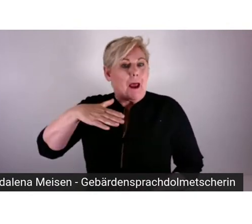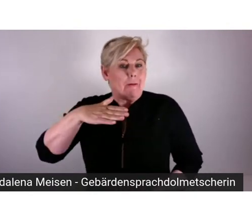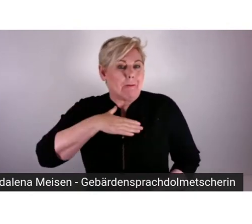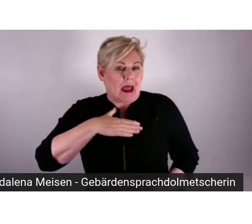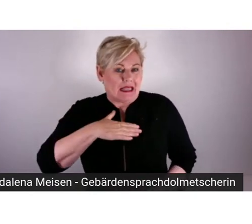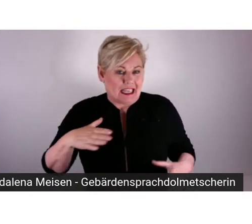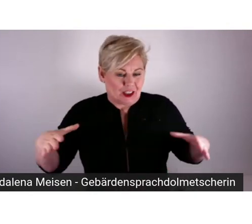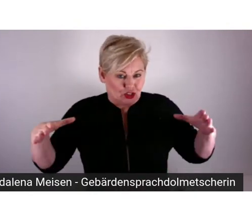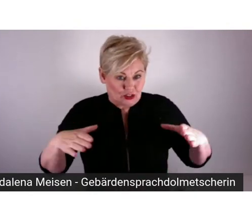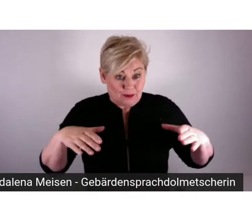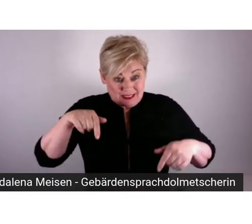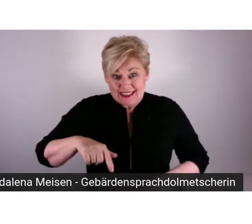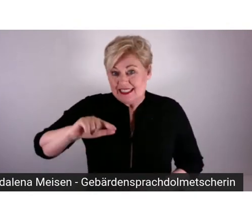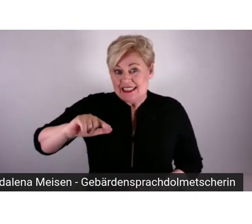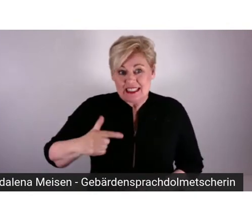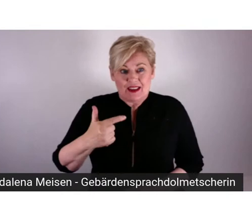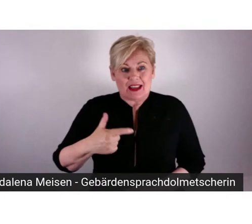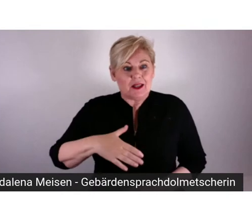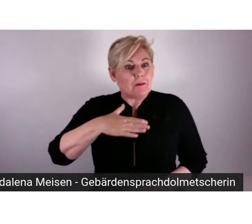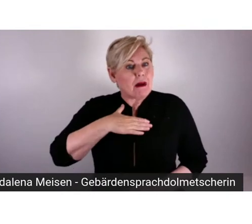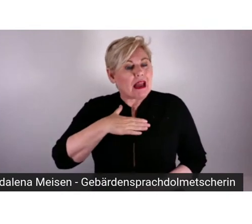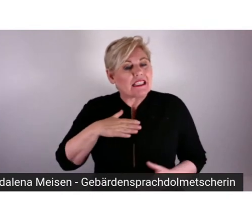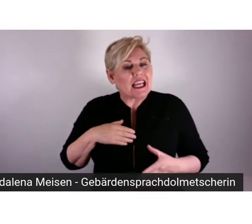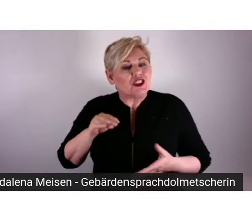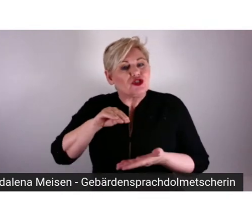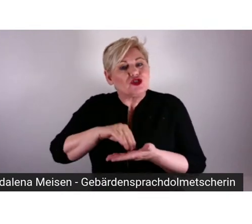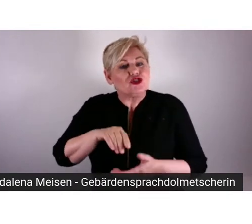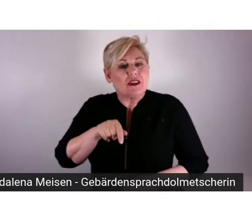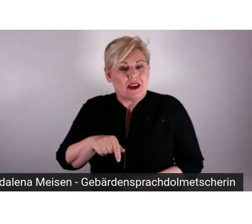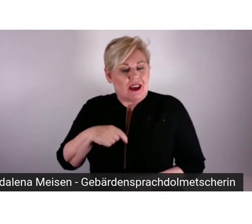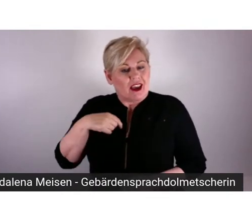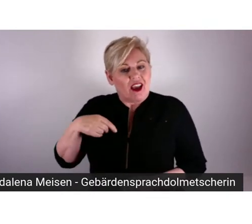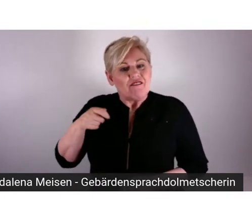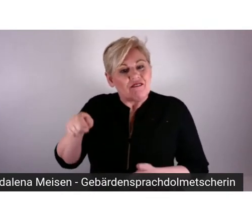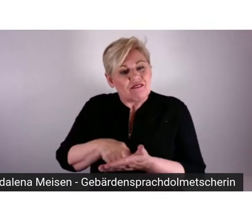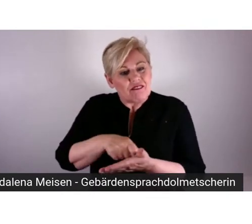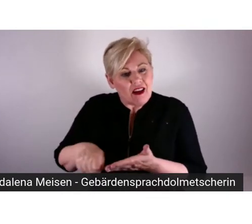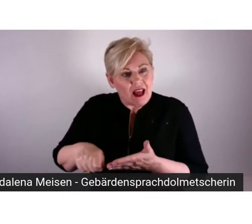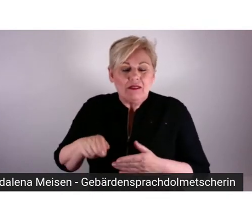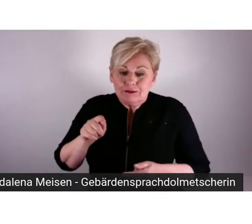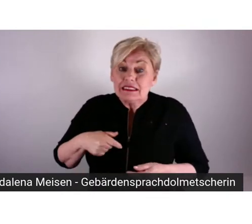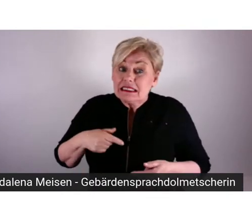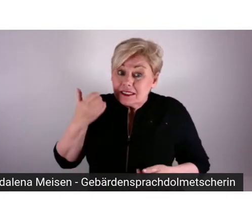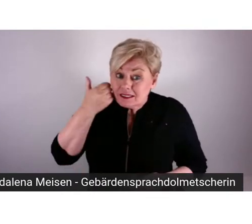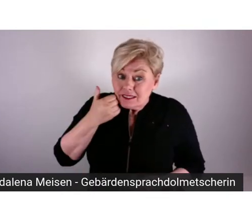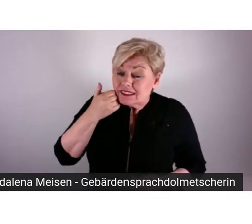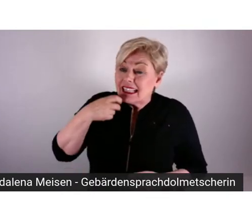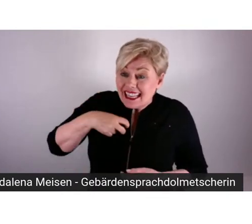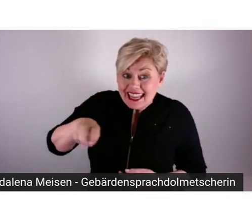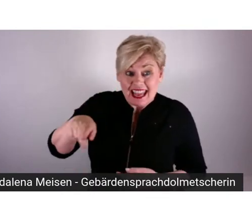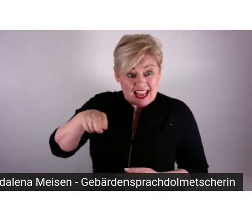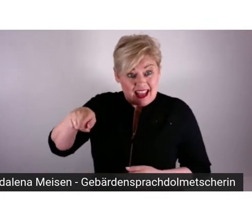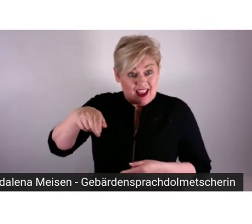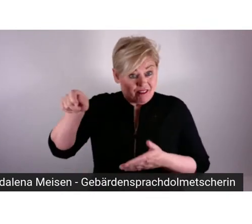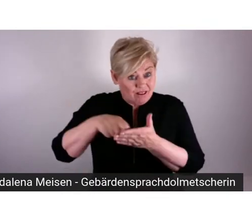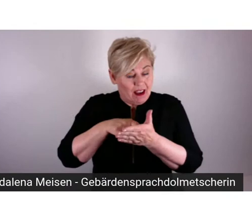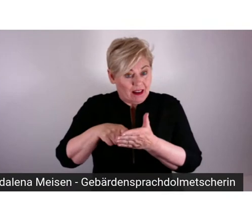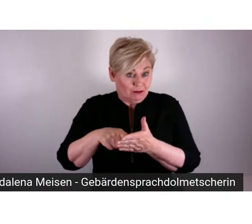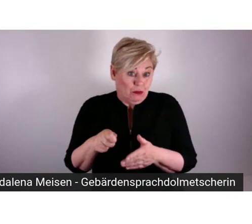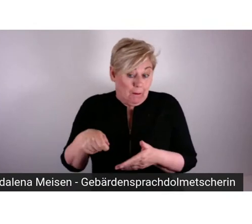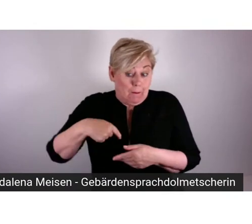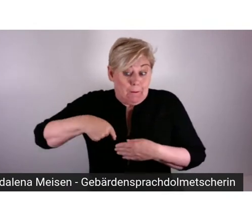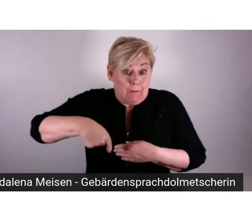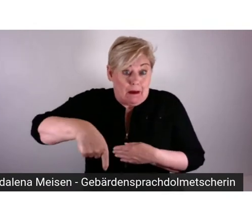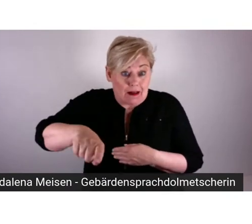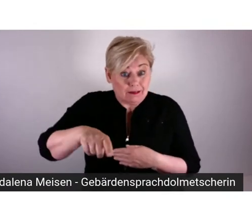zum zweiten Paritätischen Wahlsalon. Inzwischen schon Geh wählen, weil alle zählen. Die Bundestagswahl kommt näher. Wir